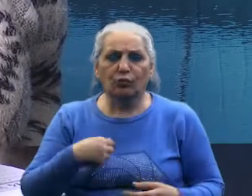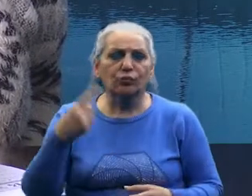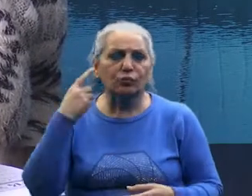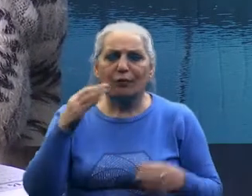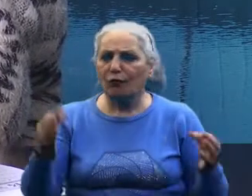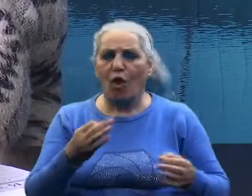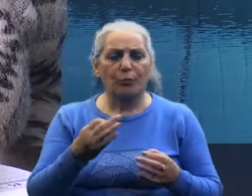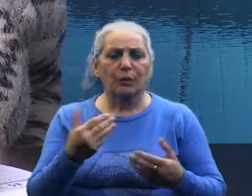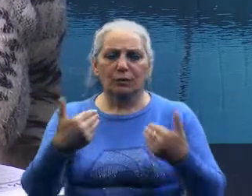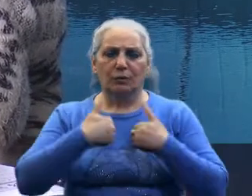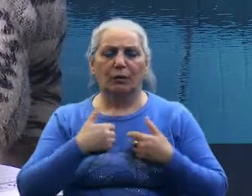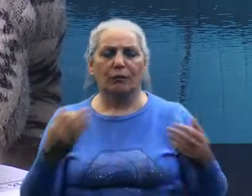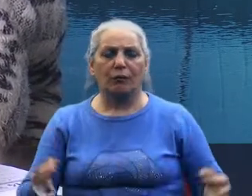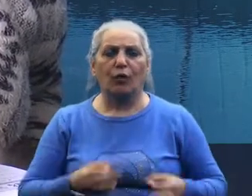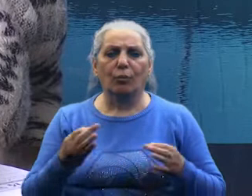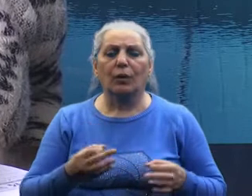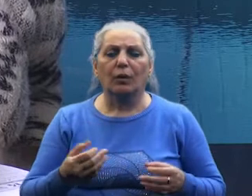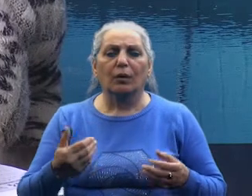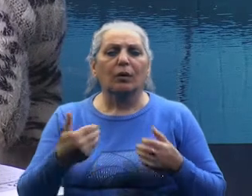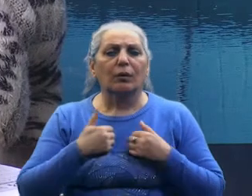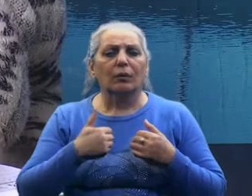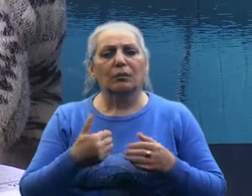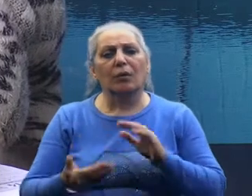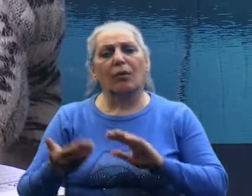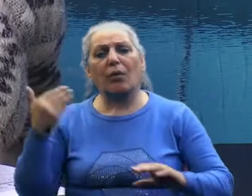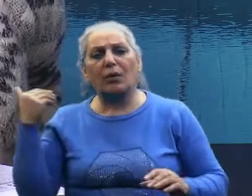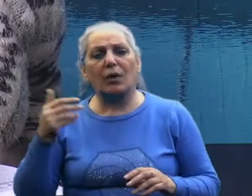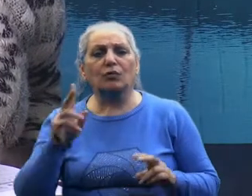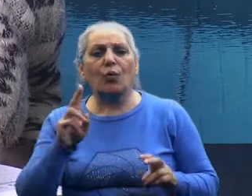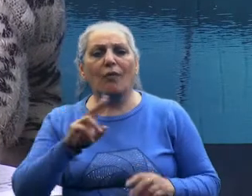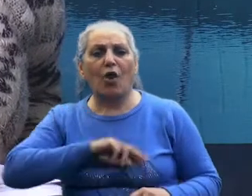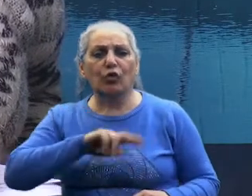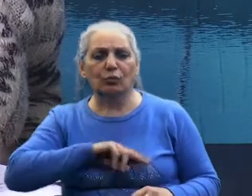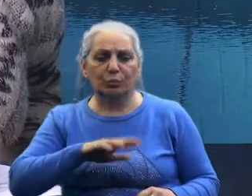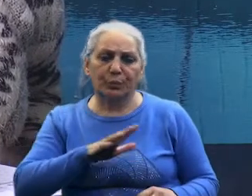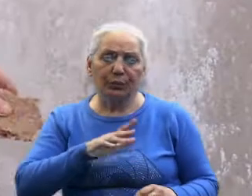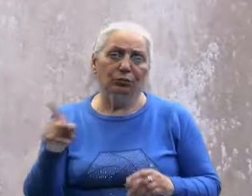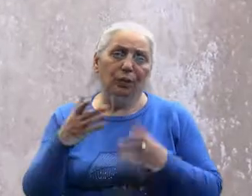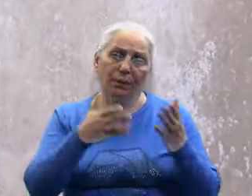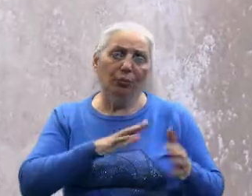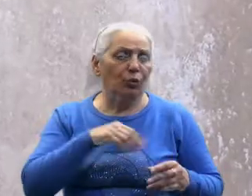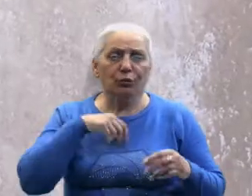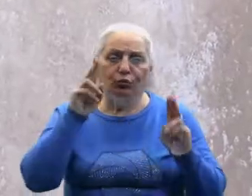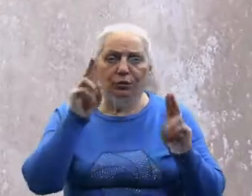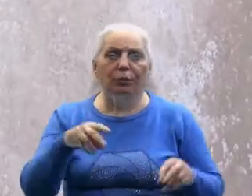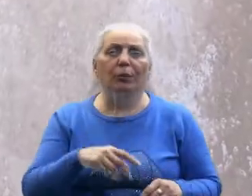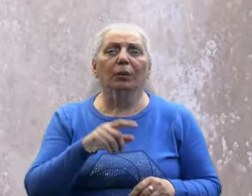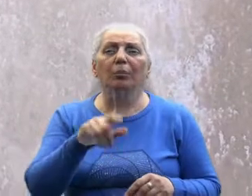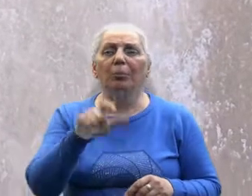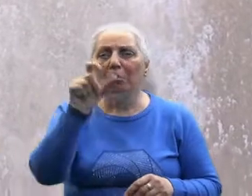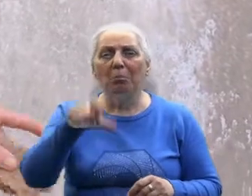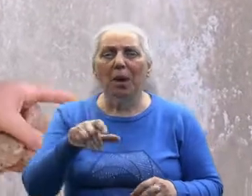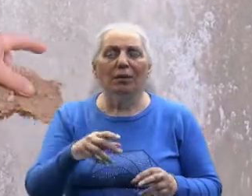չի ասել, դե ինձանից առաջ աշխատող է, չգիտեմ նրանց ասել են թե չէ, ես ընդամենը այս երկու տարի որ աշխատում։ Բնակչի խոսքով երկրաշարժից